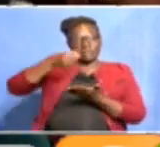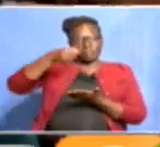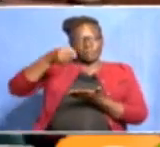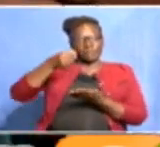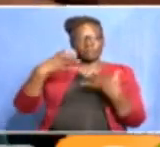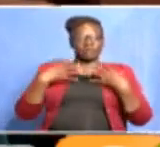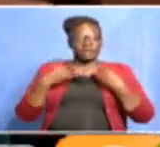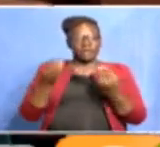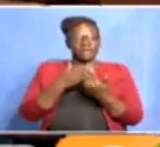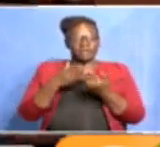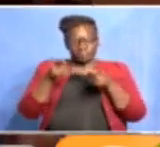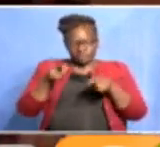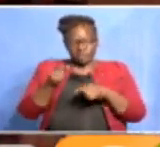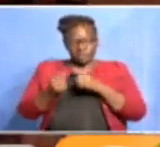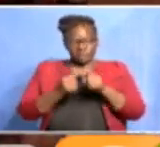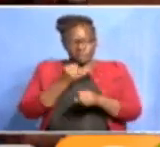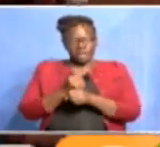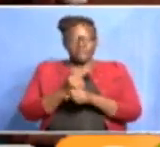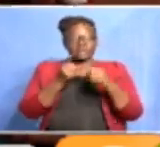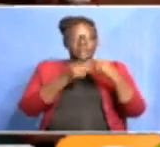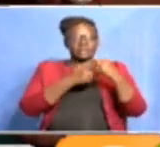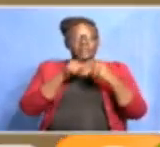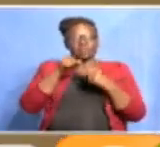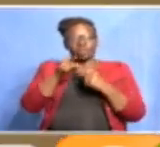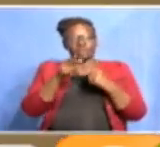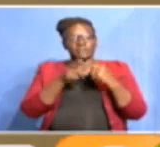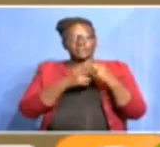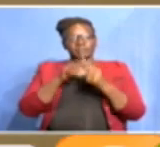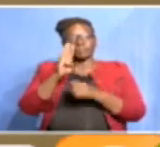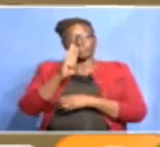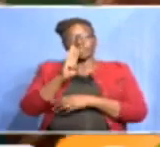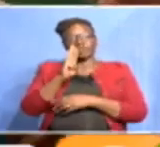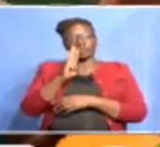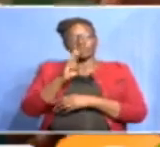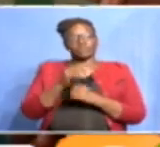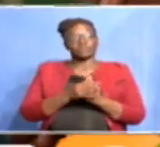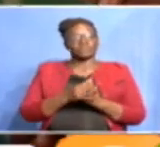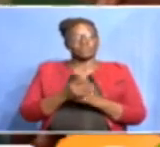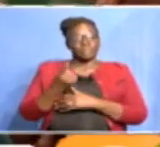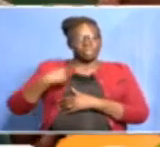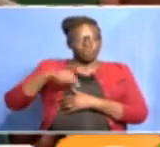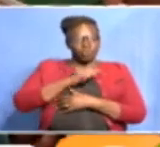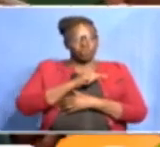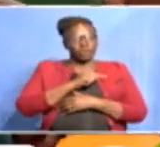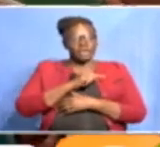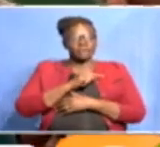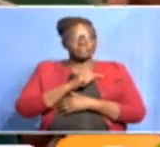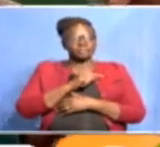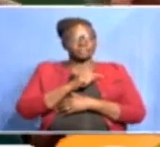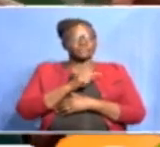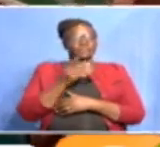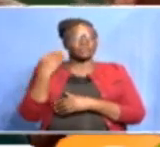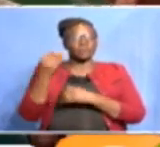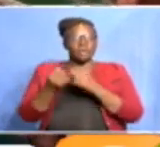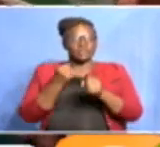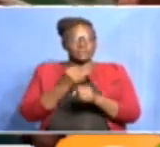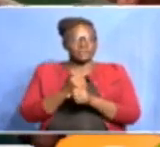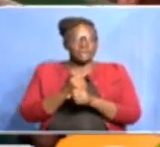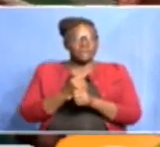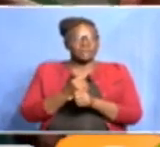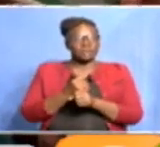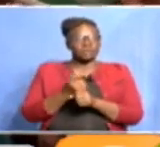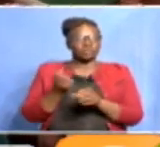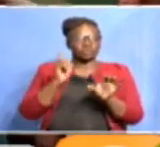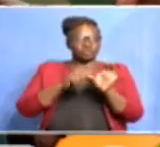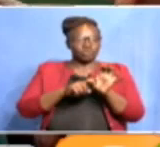this financial year is 6.7 billion. We came into place 1 year ago and there